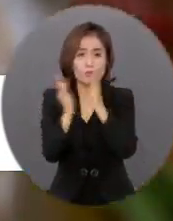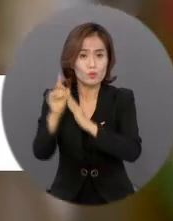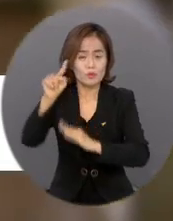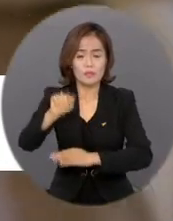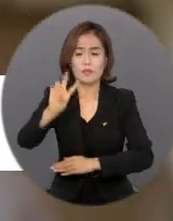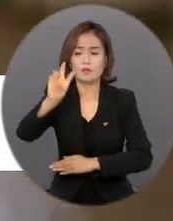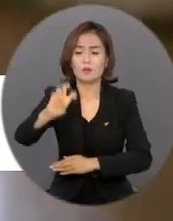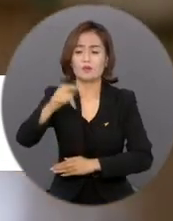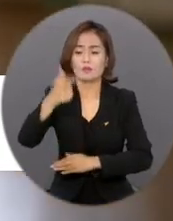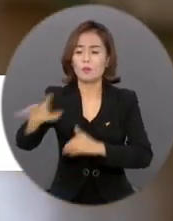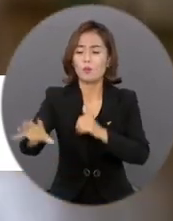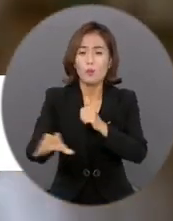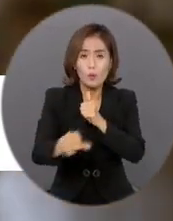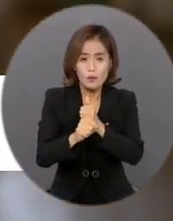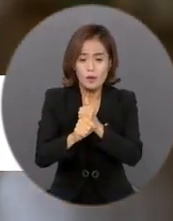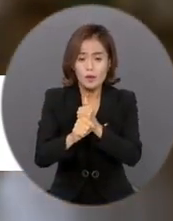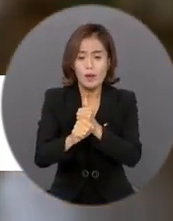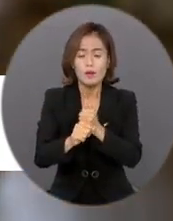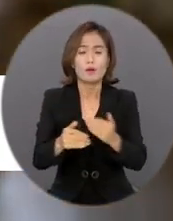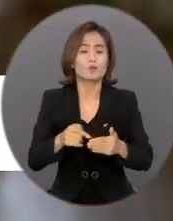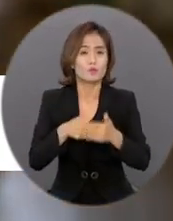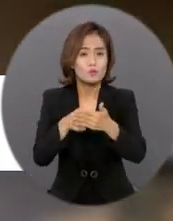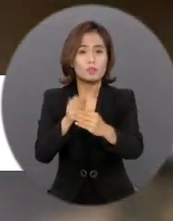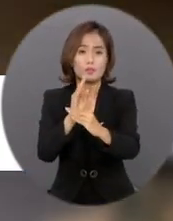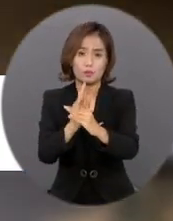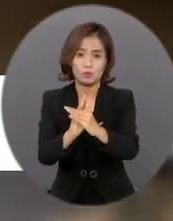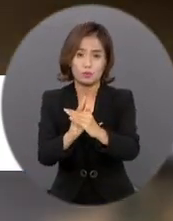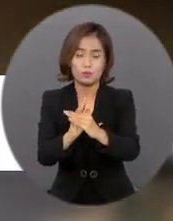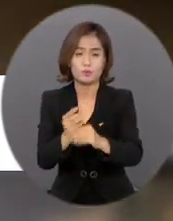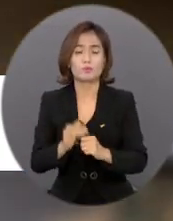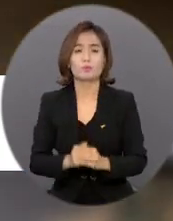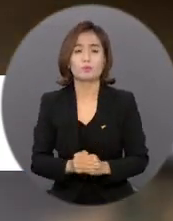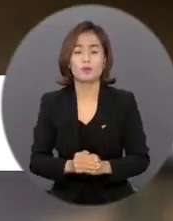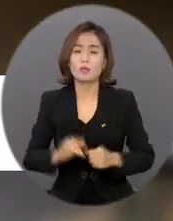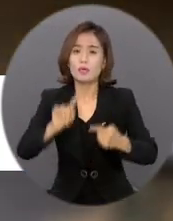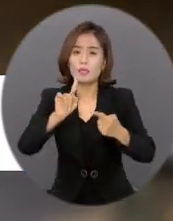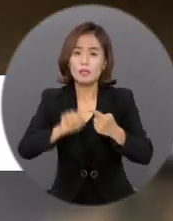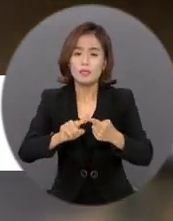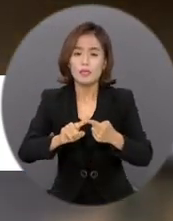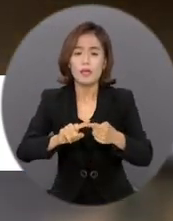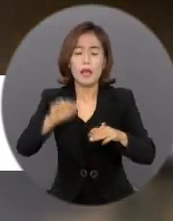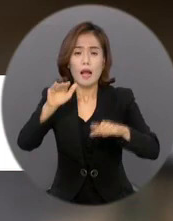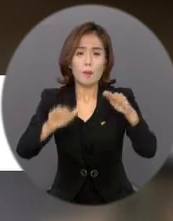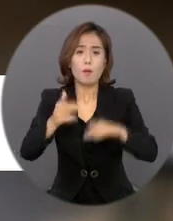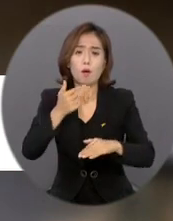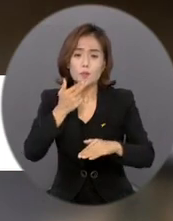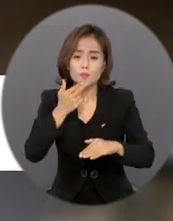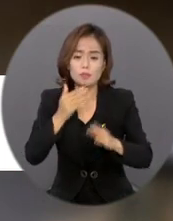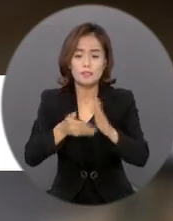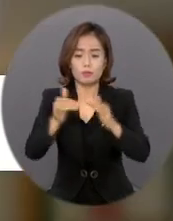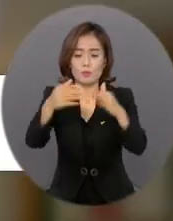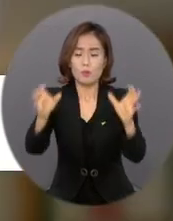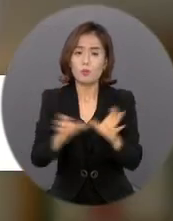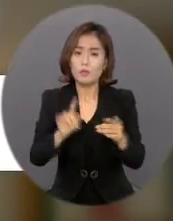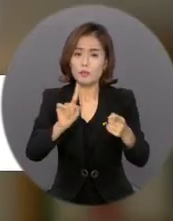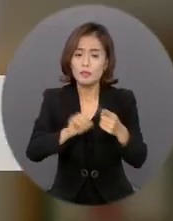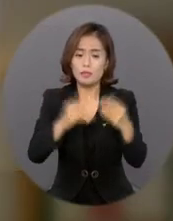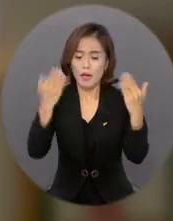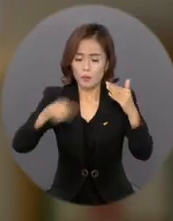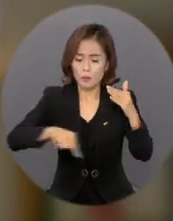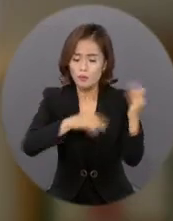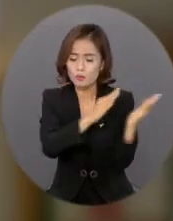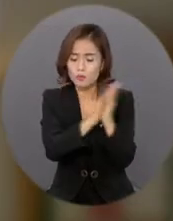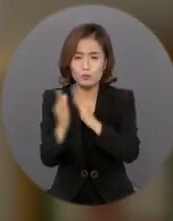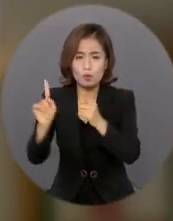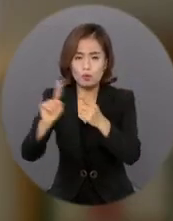유치원을 36개로 통폐합하는 방안을 추진하고 있습니다. 이에 대해 학벌 없는 사회를 위한 시민 모임은 병설